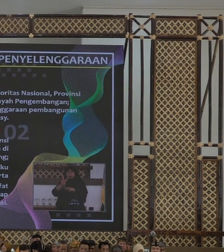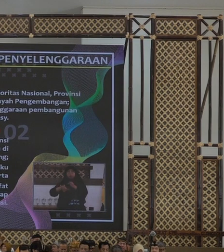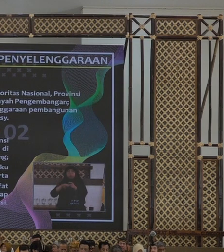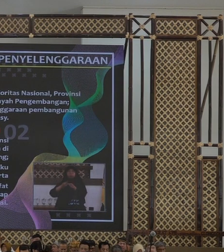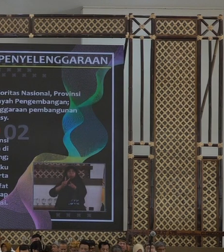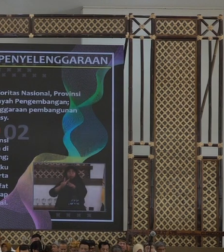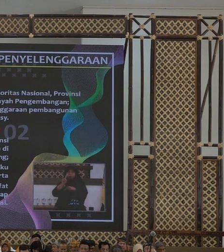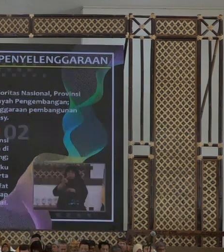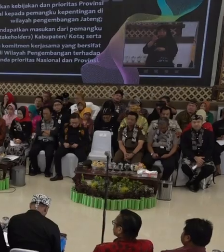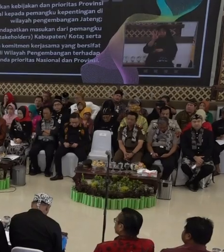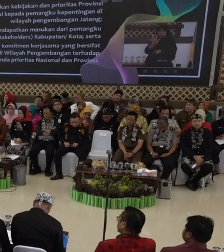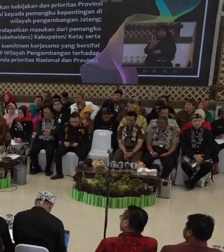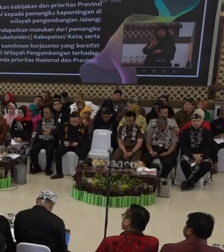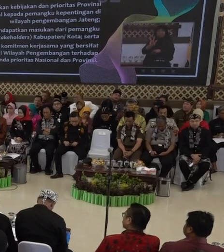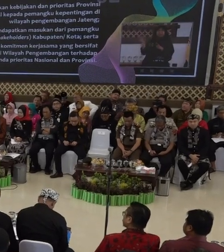2018-2023